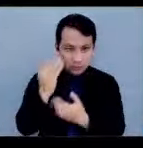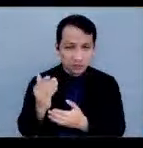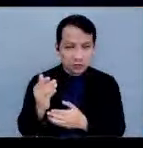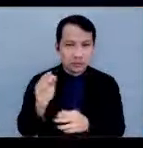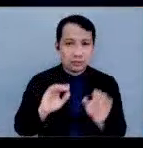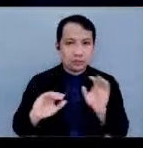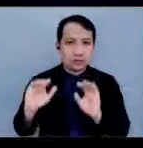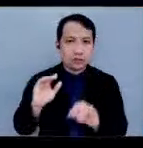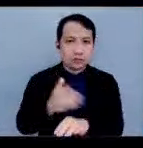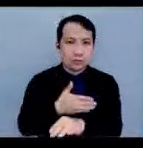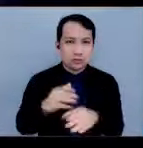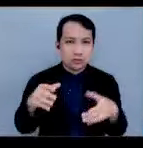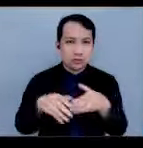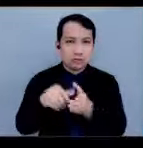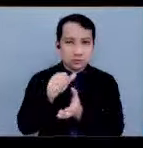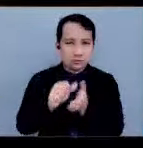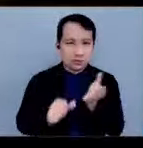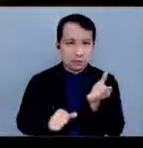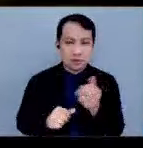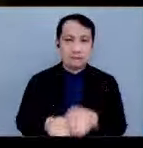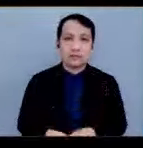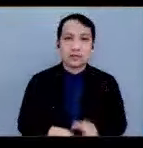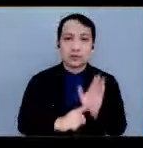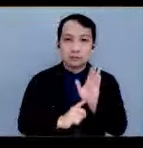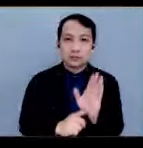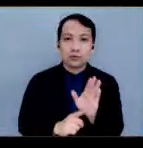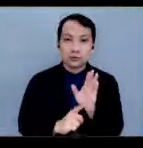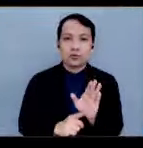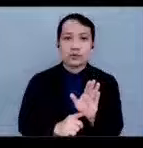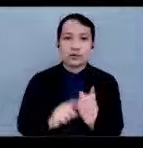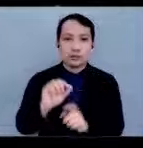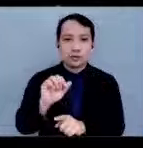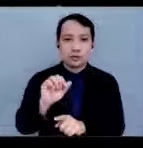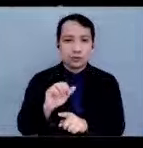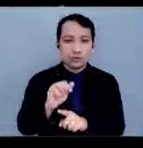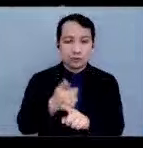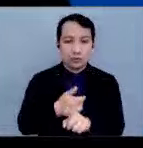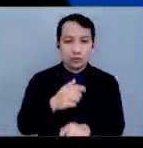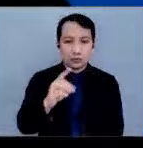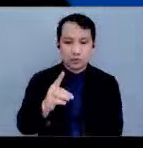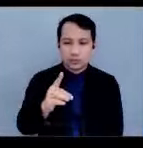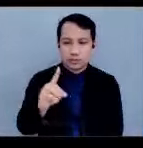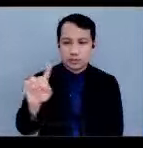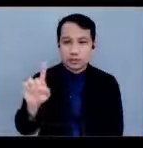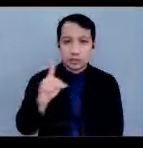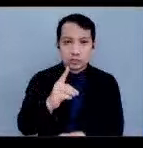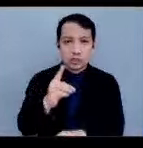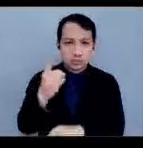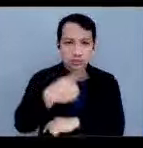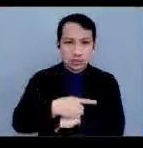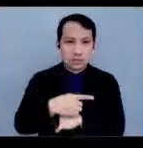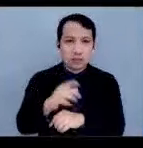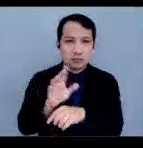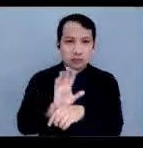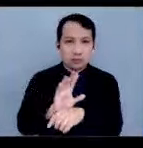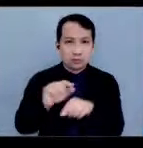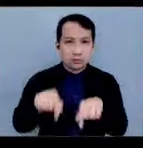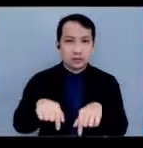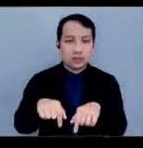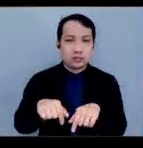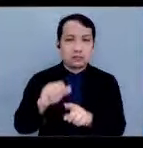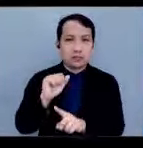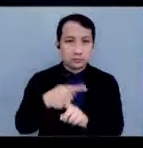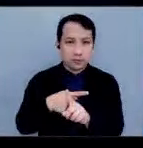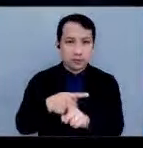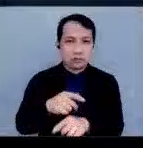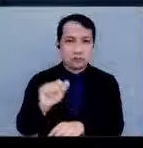isang artist. Ipapalabas po ang August Detour D-Day The Movie sa mga sinehan sa Pilipinas sa April